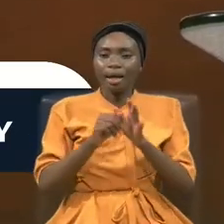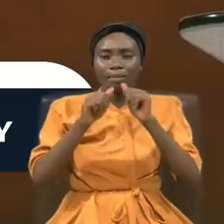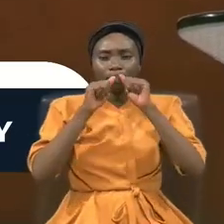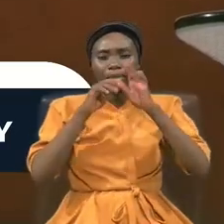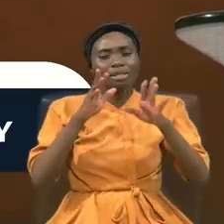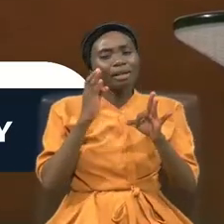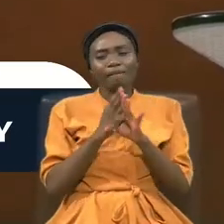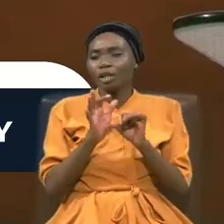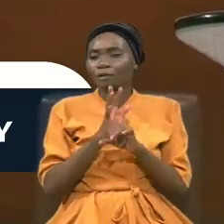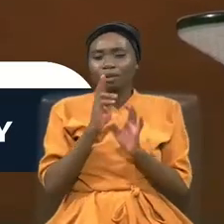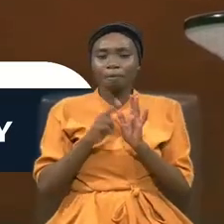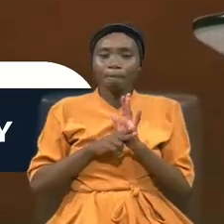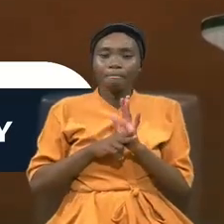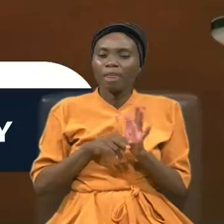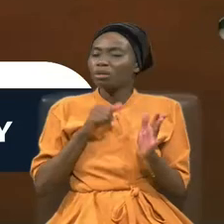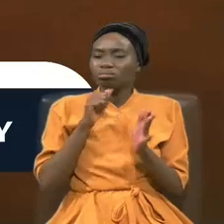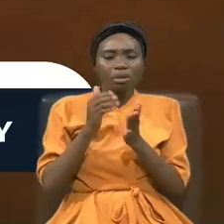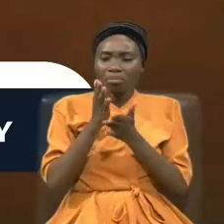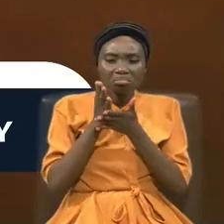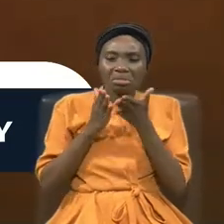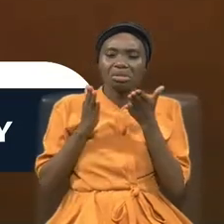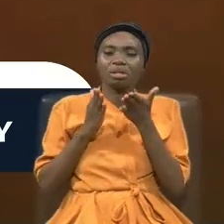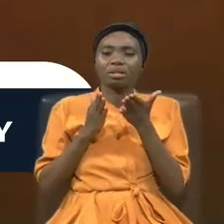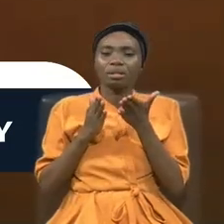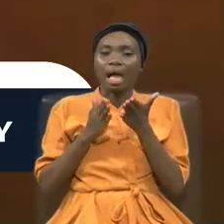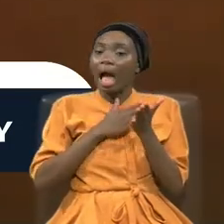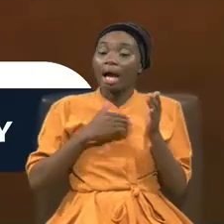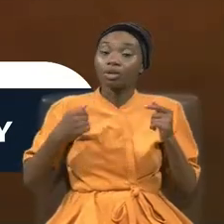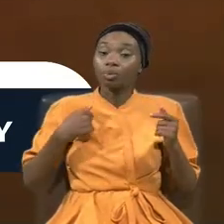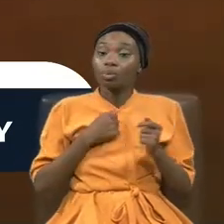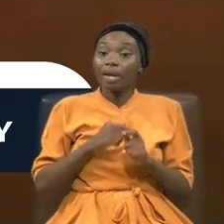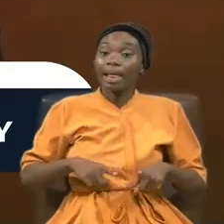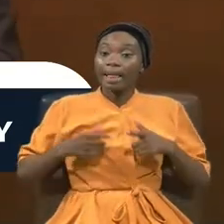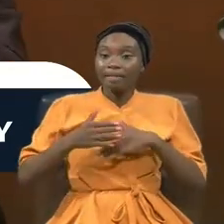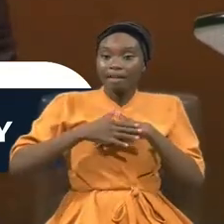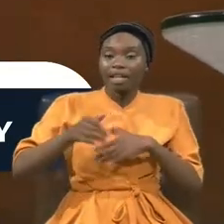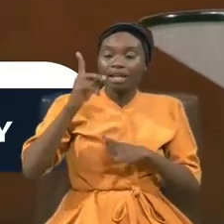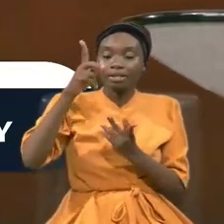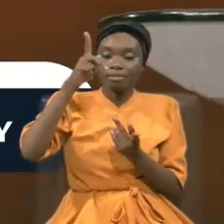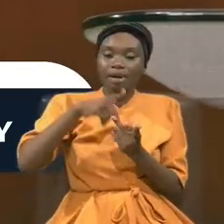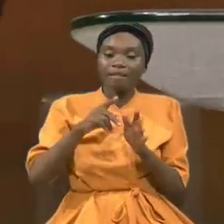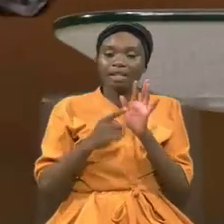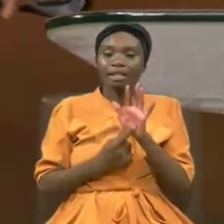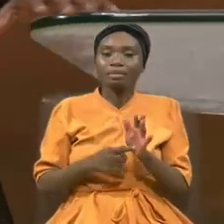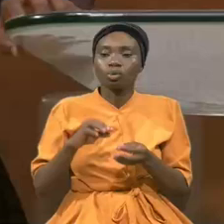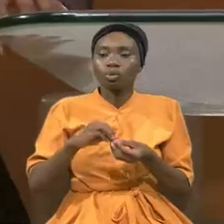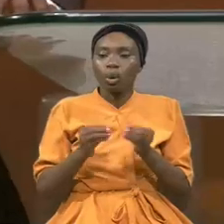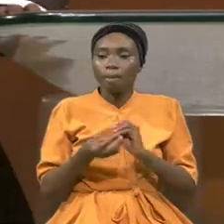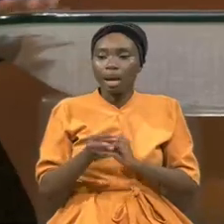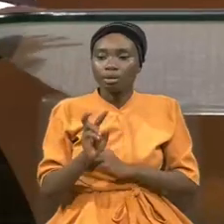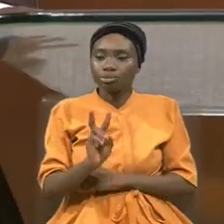cette fidélité et cette impartialité bénie. Et nous vivons selon son exemple